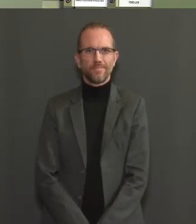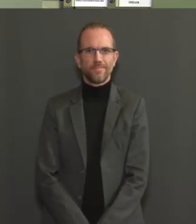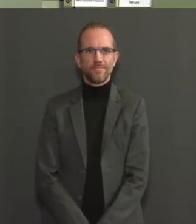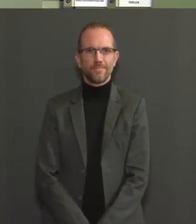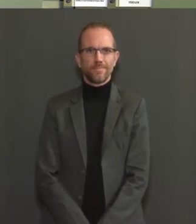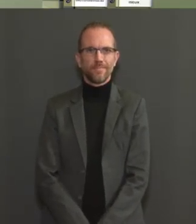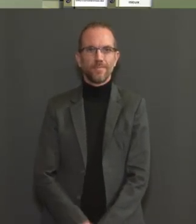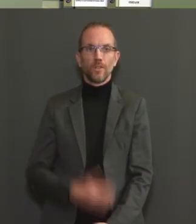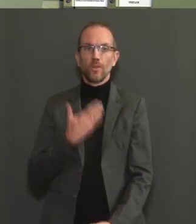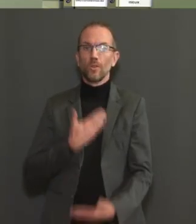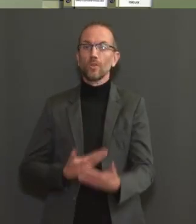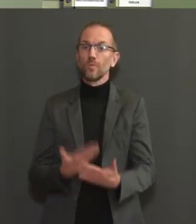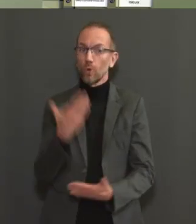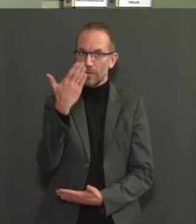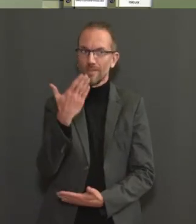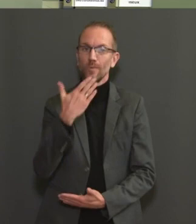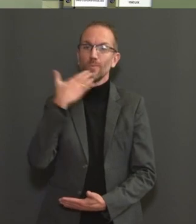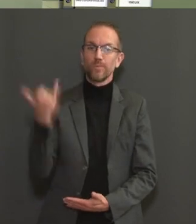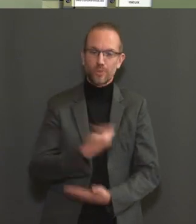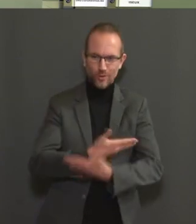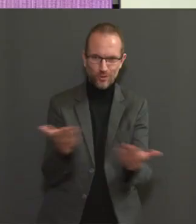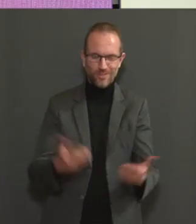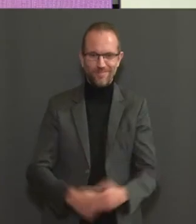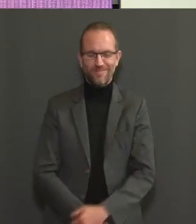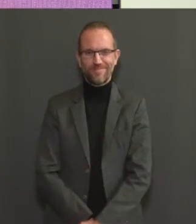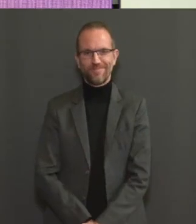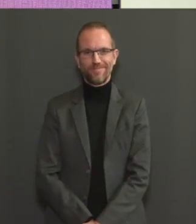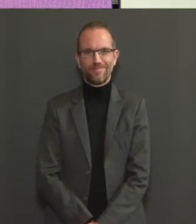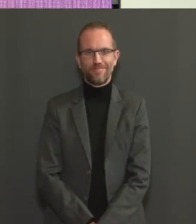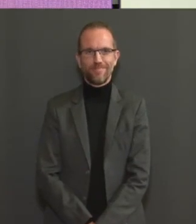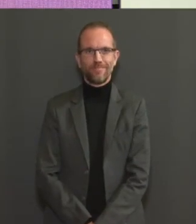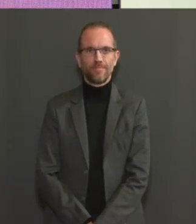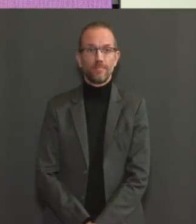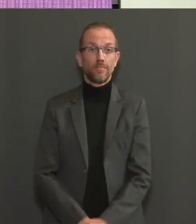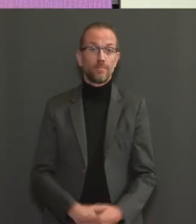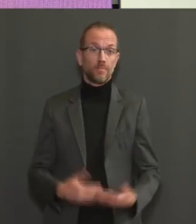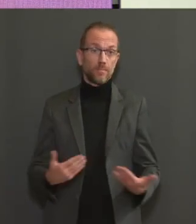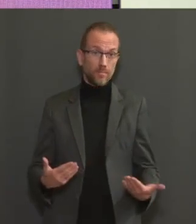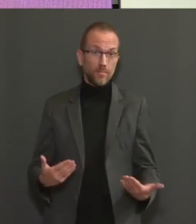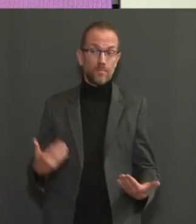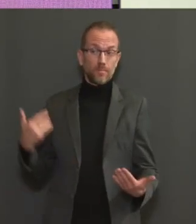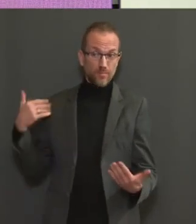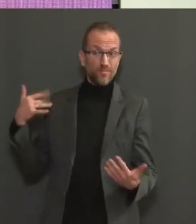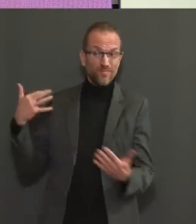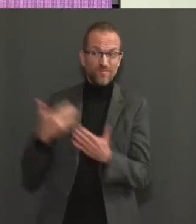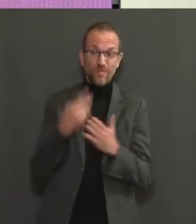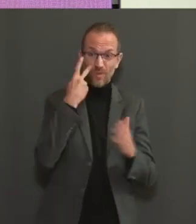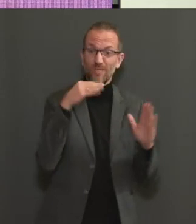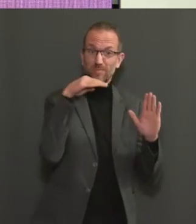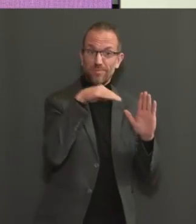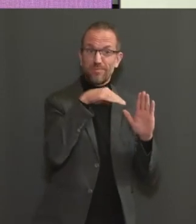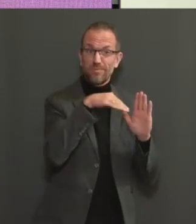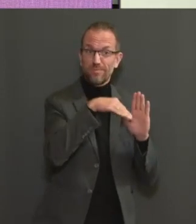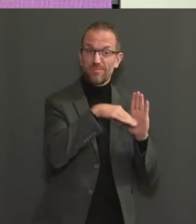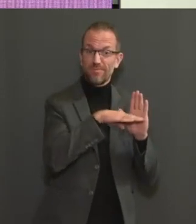Goedendag iedereen, bonjour à toutes, bonjour à tous. Alors après une phase de diminution à un rythme plus lent, après une phase